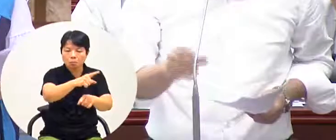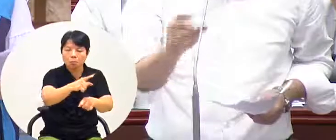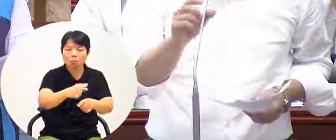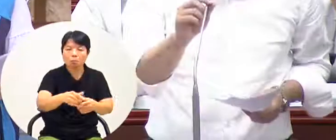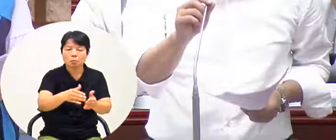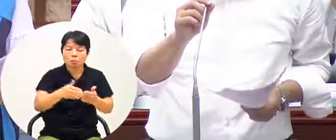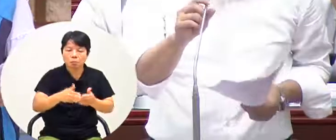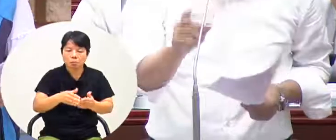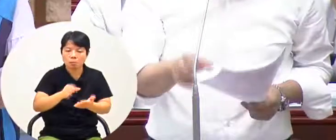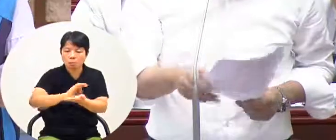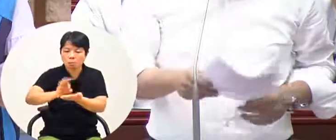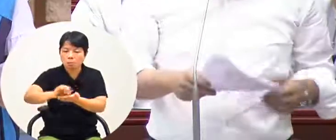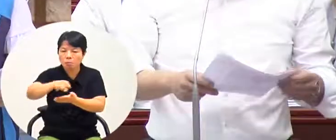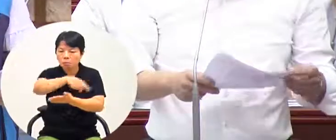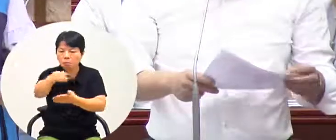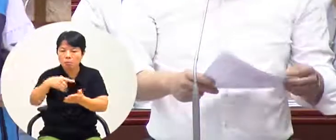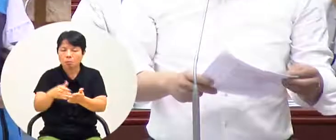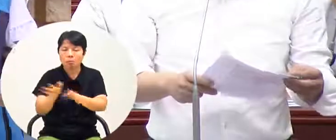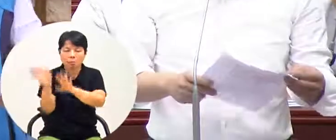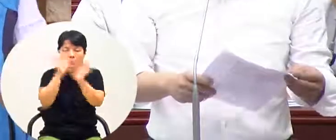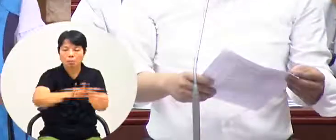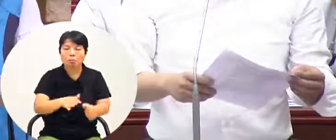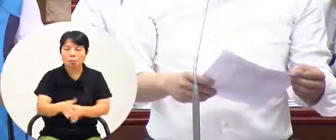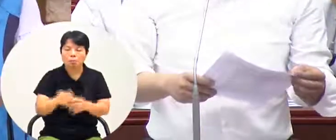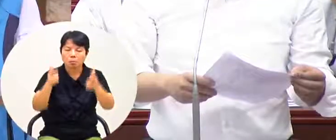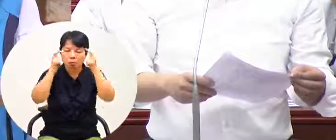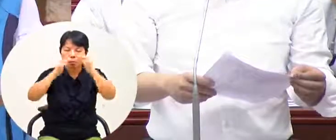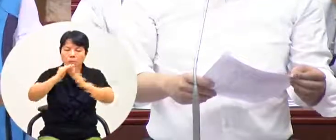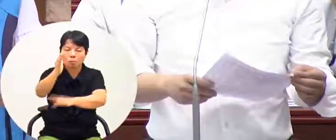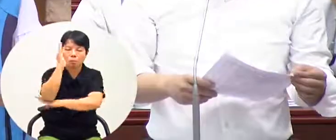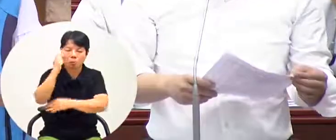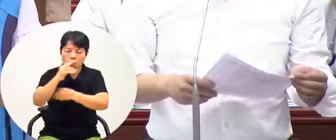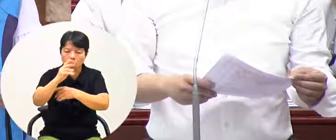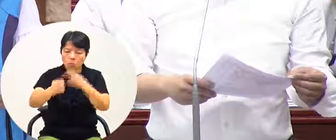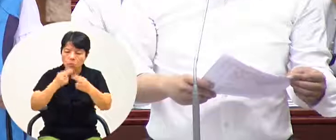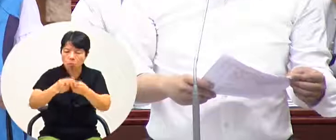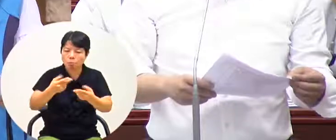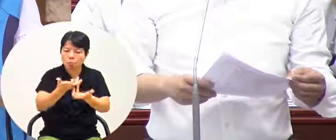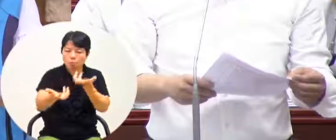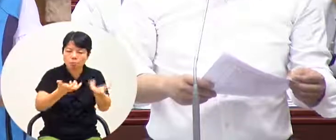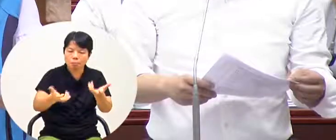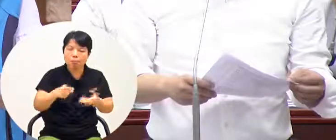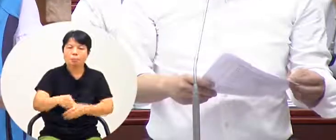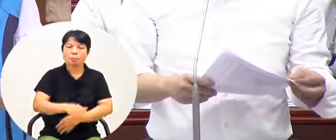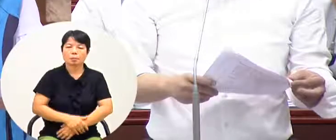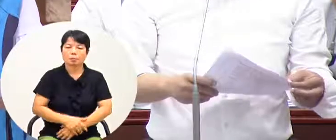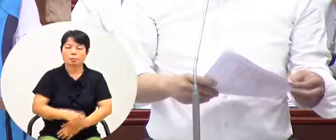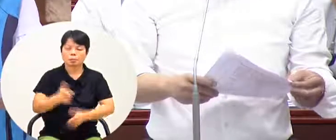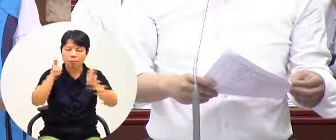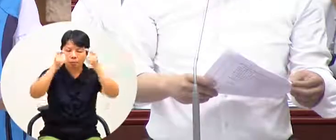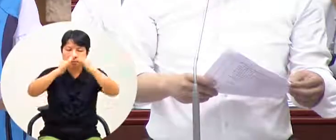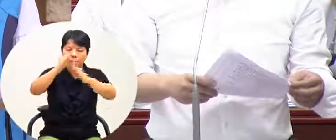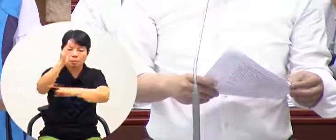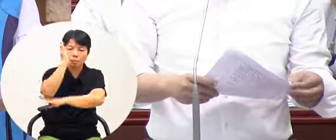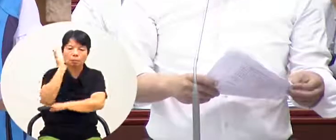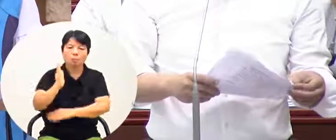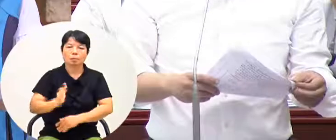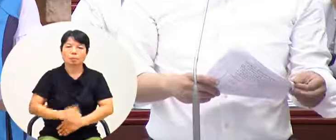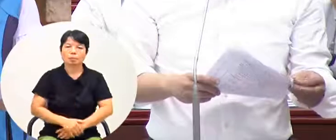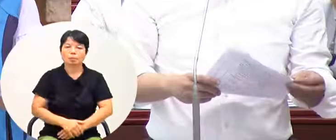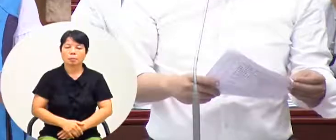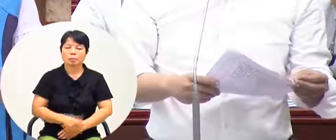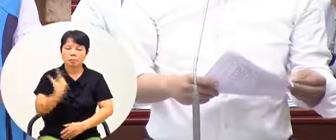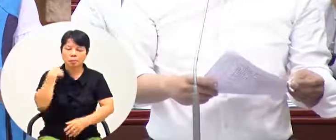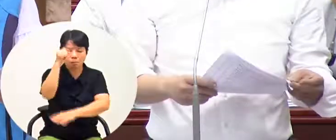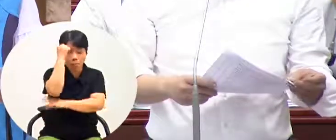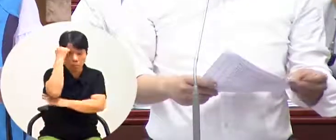应该如何去分配。那对于当然是政府这边也我们也有一些住屋的那购物贷款的补